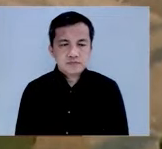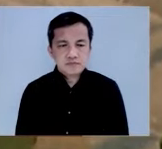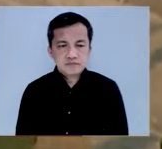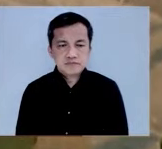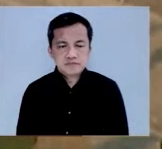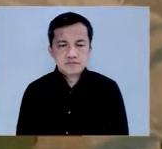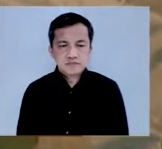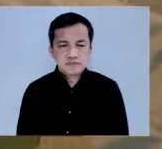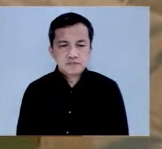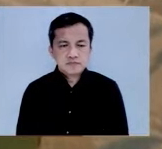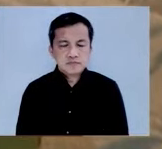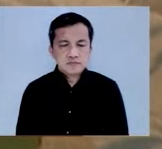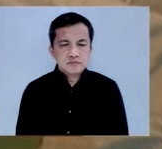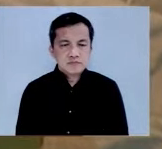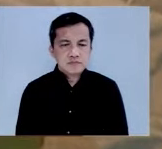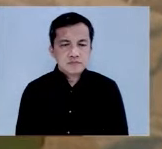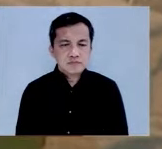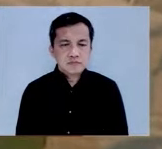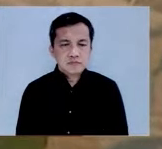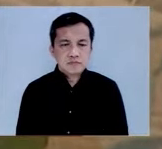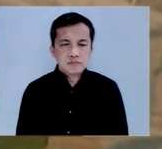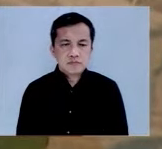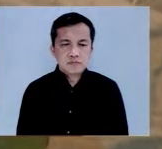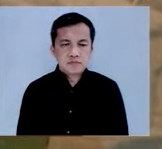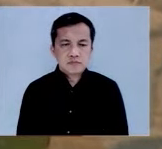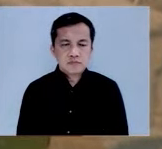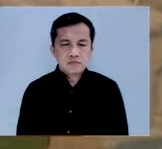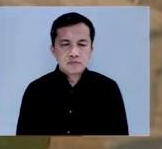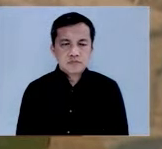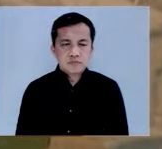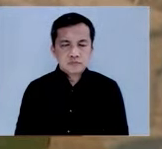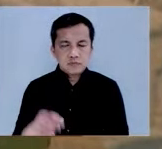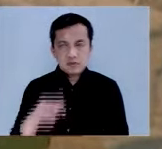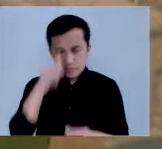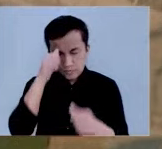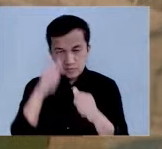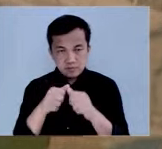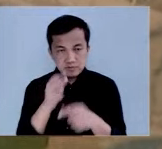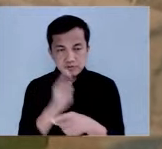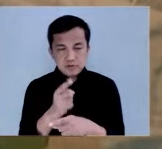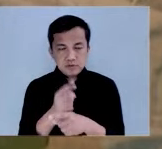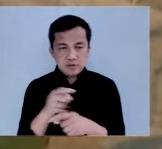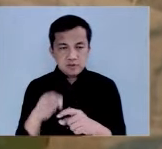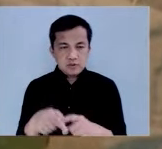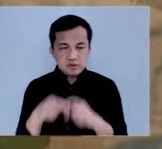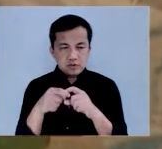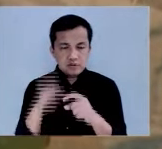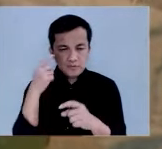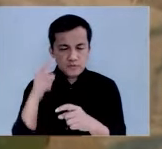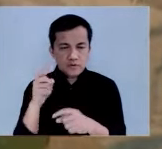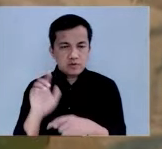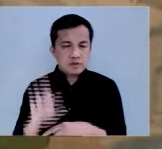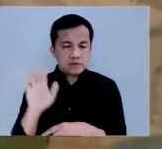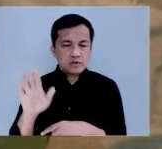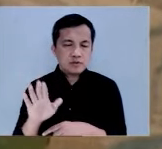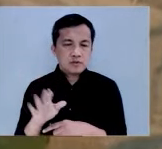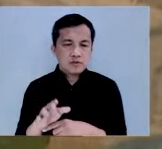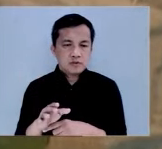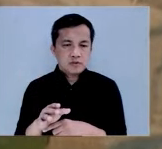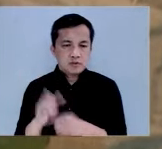Brian mm if Uh if i recall this correctly ang suspension ay para lang naman sa kanilang